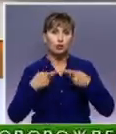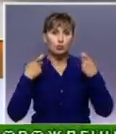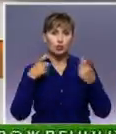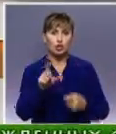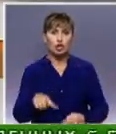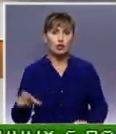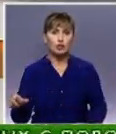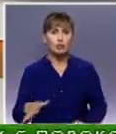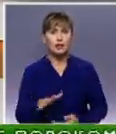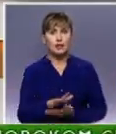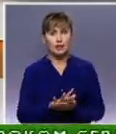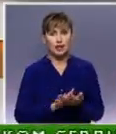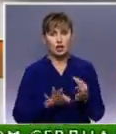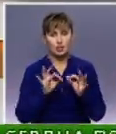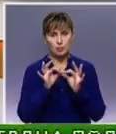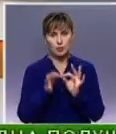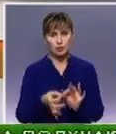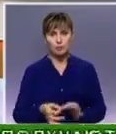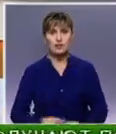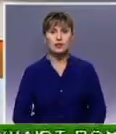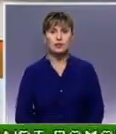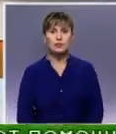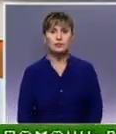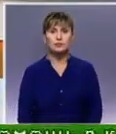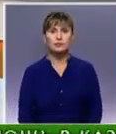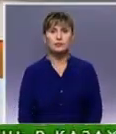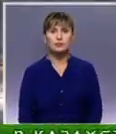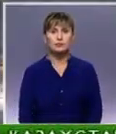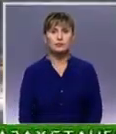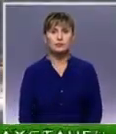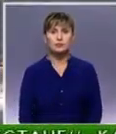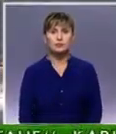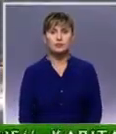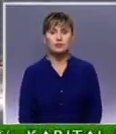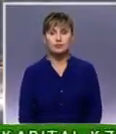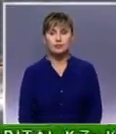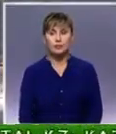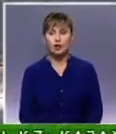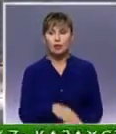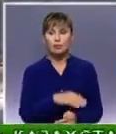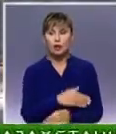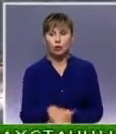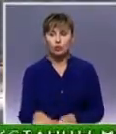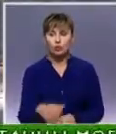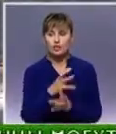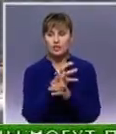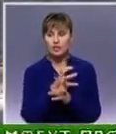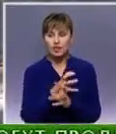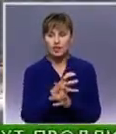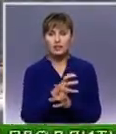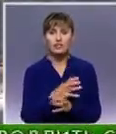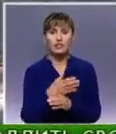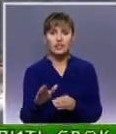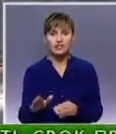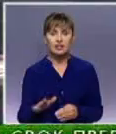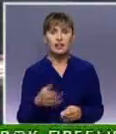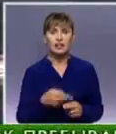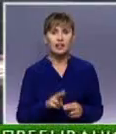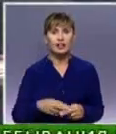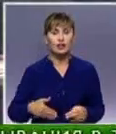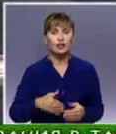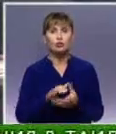подарить улыбку горожанам. Юлия Искевич расскажет подробно. По улицам скелет водили. Ник